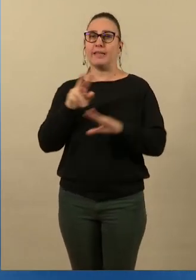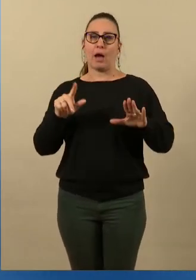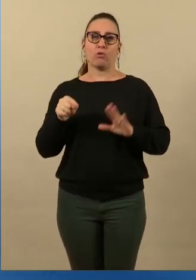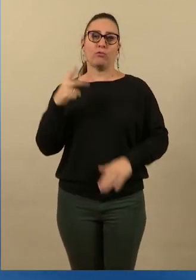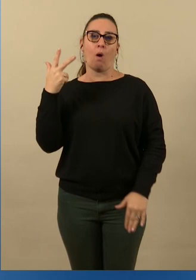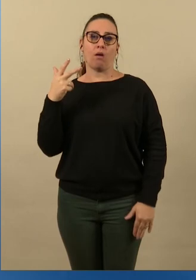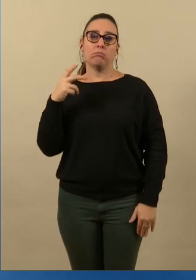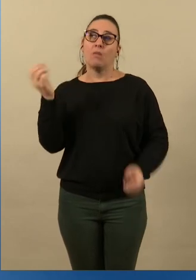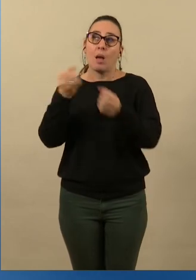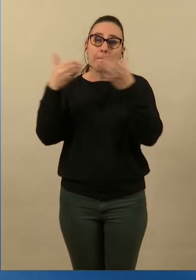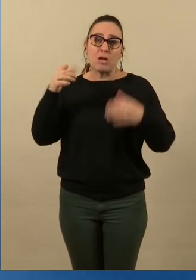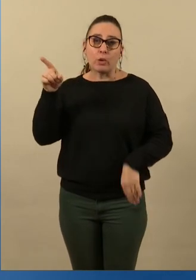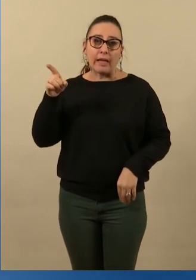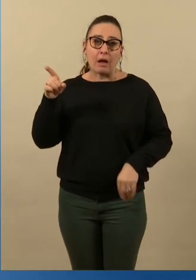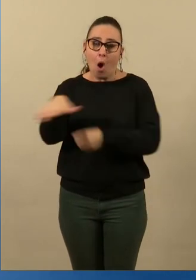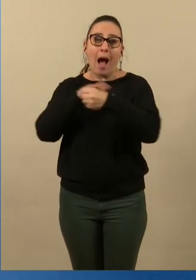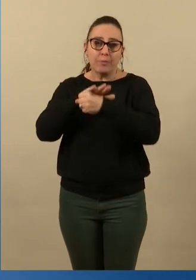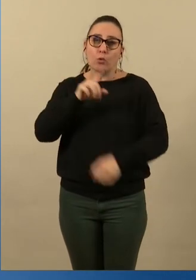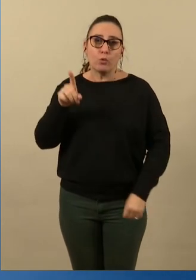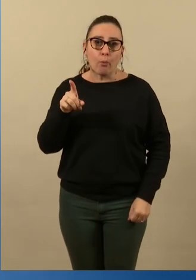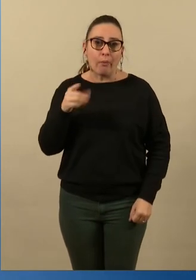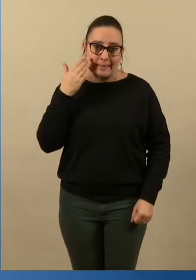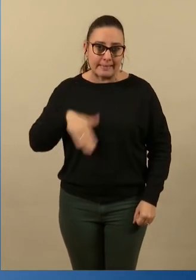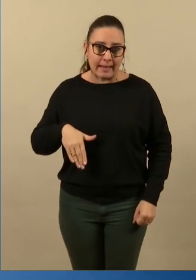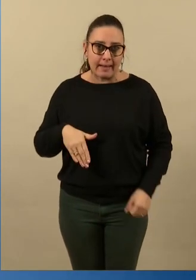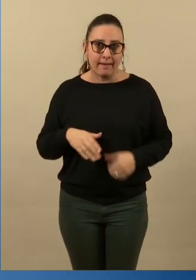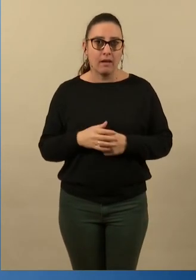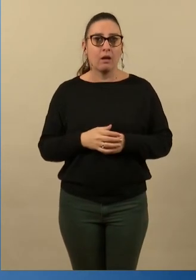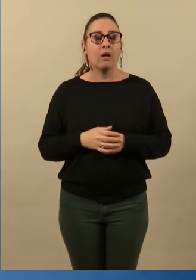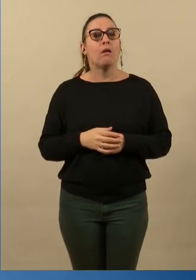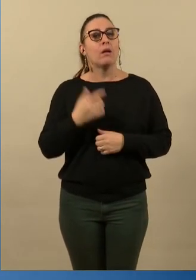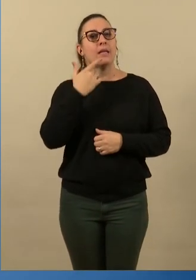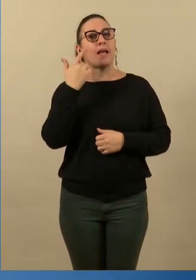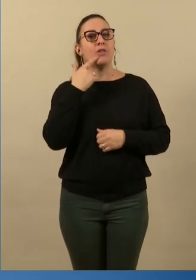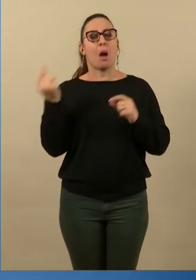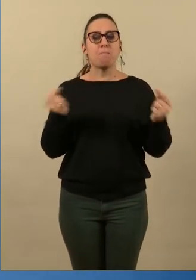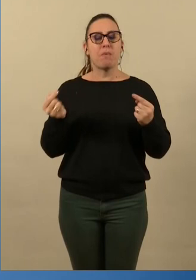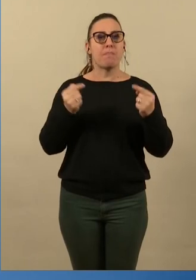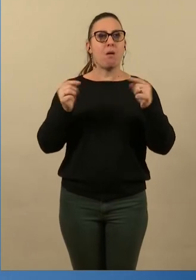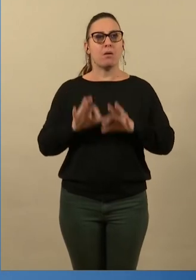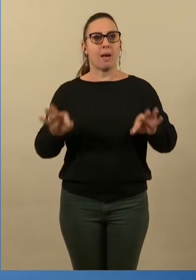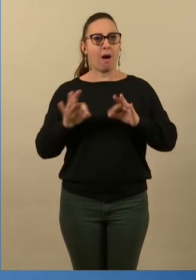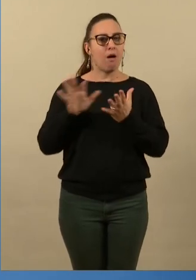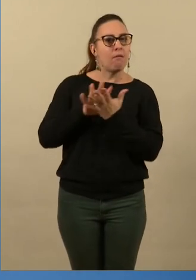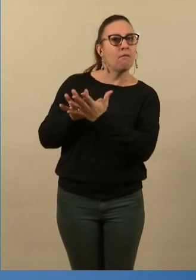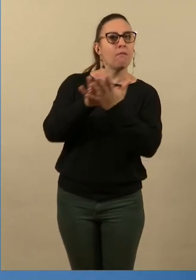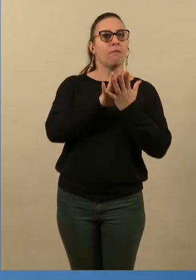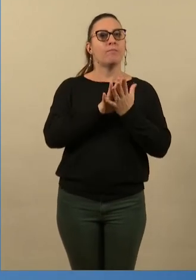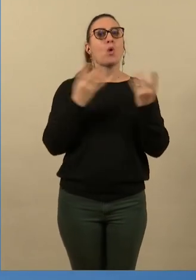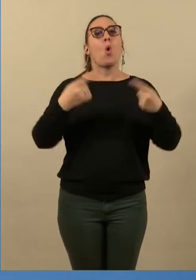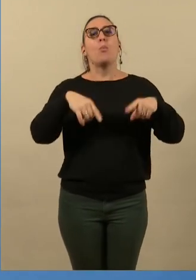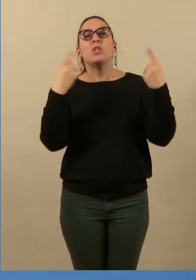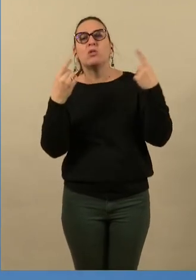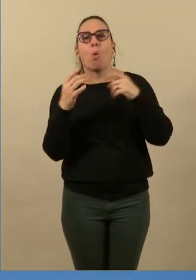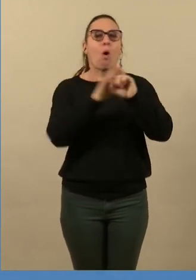échappé que la majorité n'a pas la majorité absolue et à partir du moment où il y a pas de terrain d'entente ou de discussion avec une certaine opposition quelle qu'elle